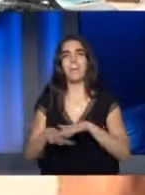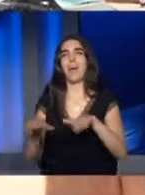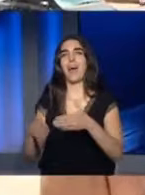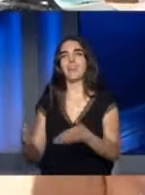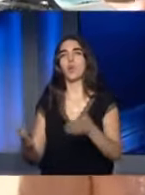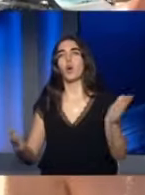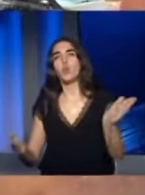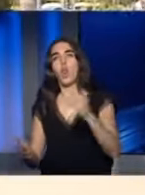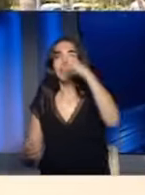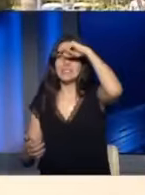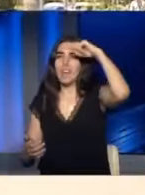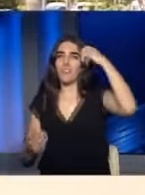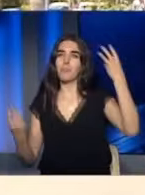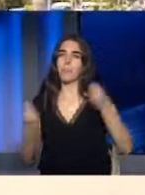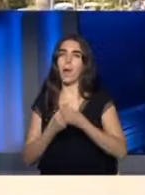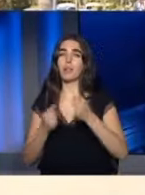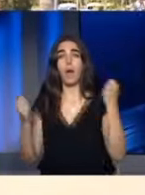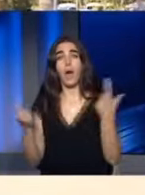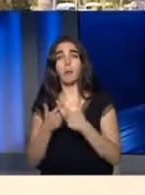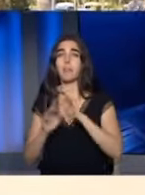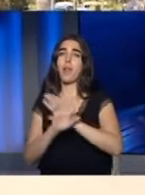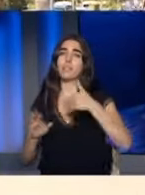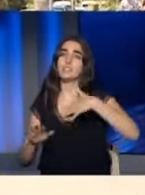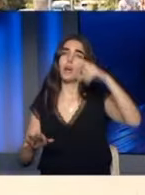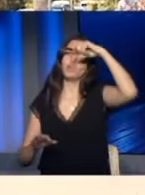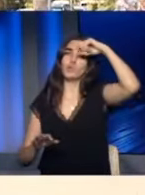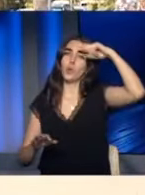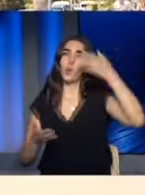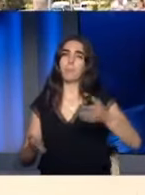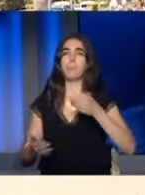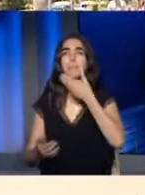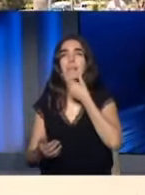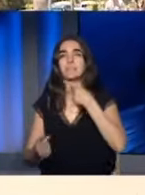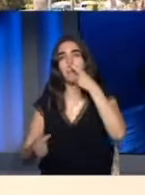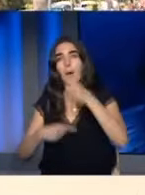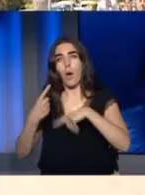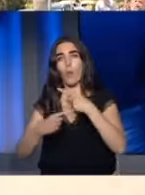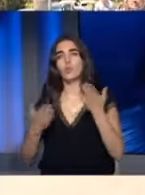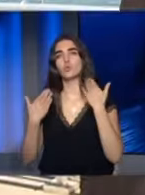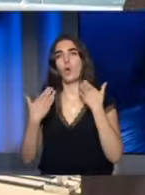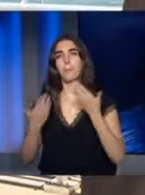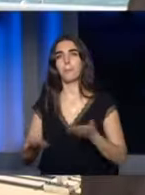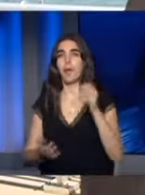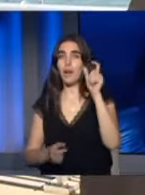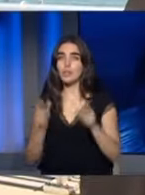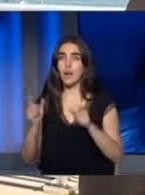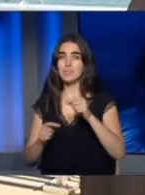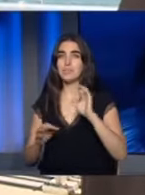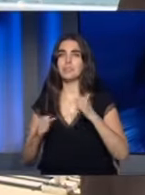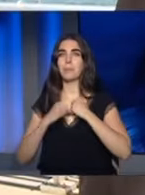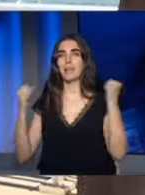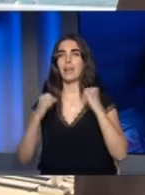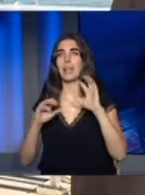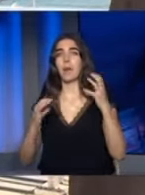بيجي حرب مع ح يجي الشوب بالنسبه لي الموض ع الشوب بالعلامه هلا لابس هيدي وعم بعمل رياضه بالنسبه للمكيف ما